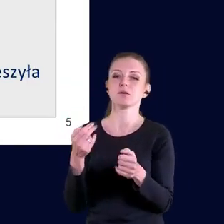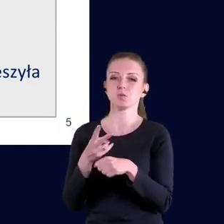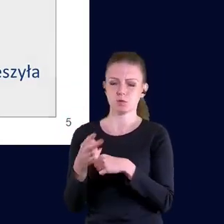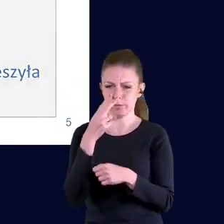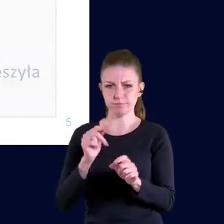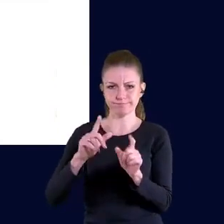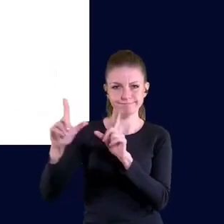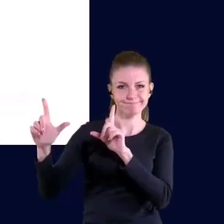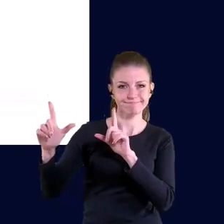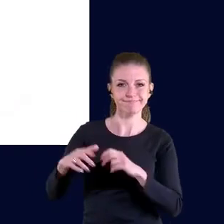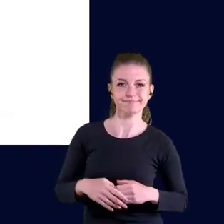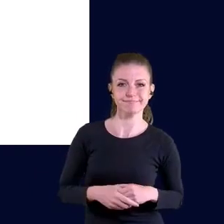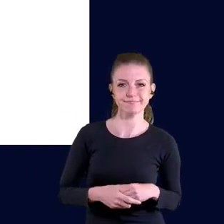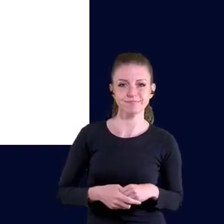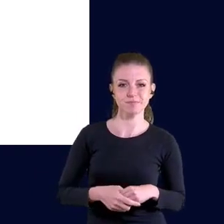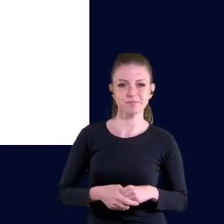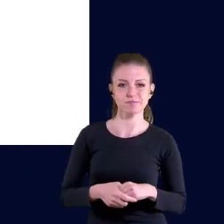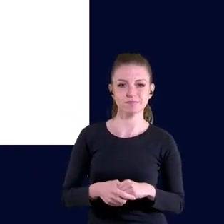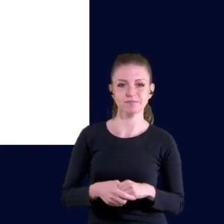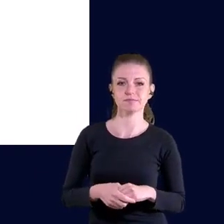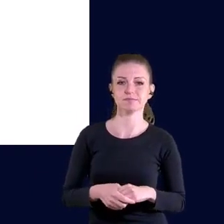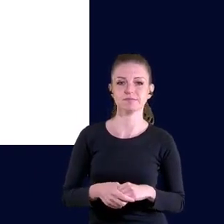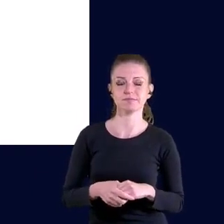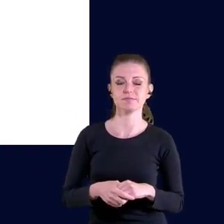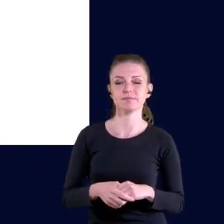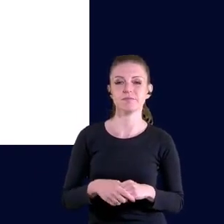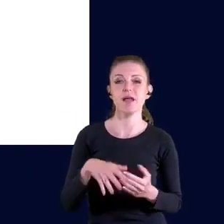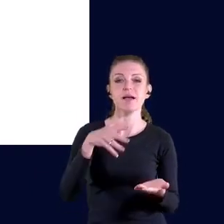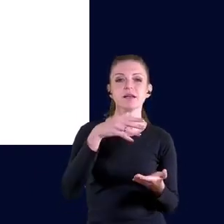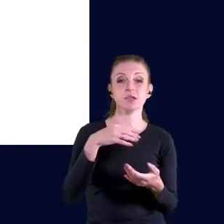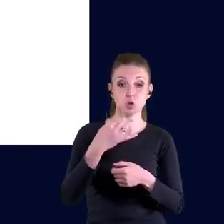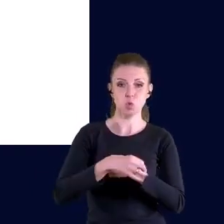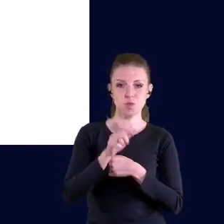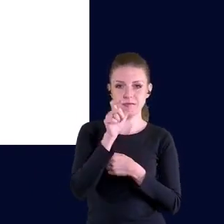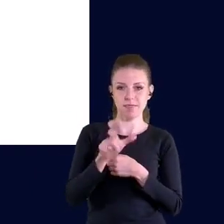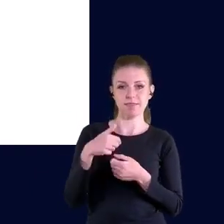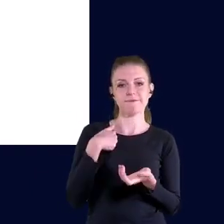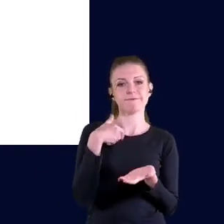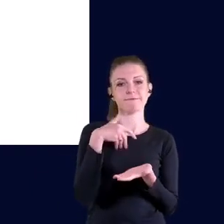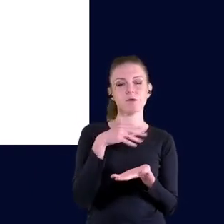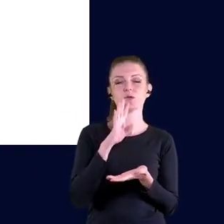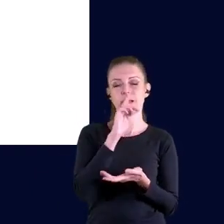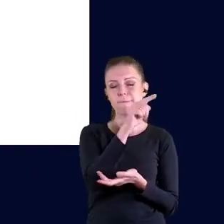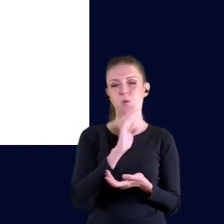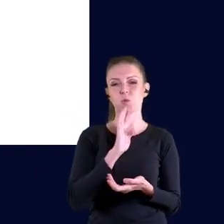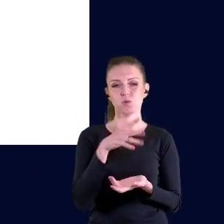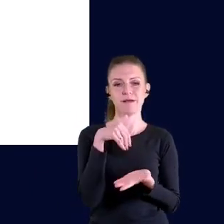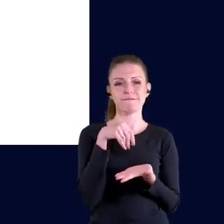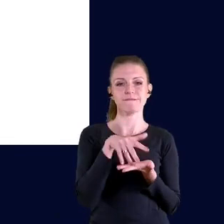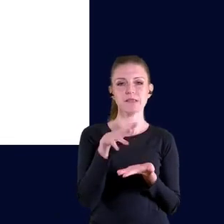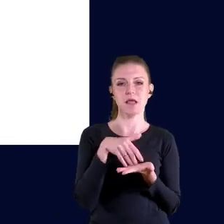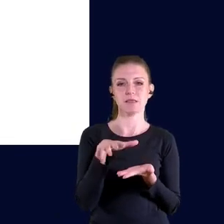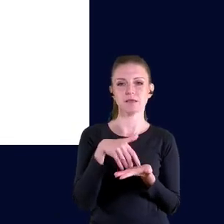kolejne site wydatki studentów w Stanach Zjednoczonych